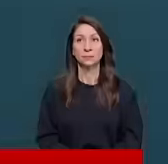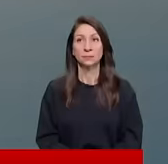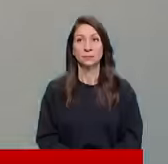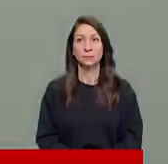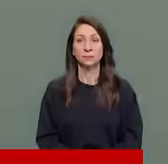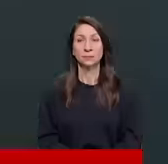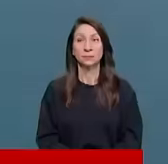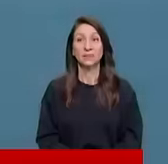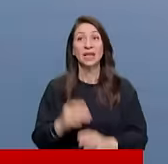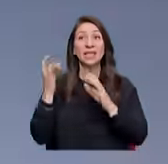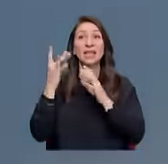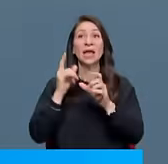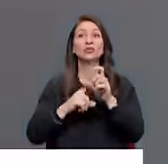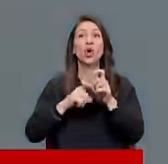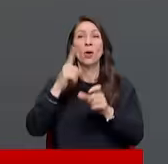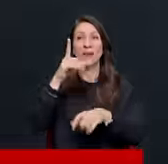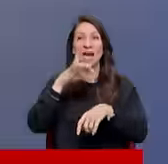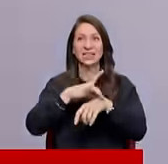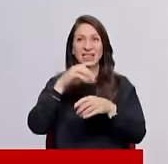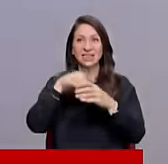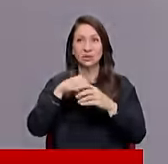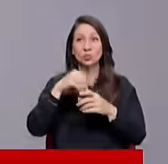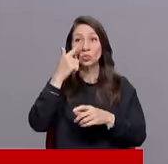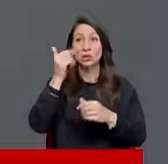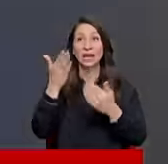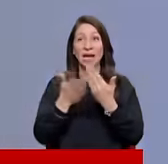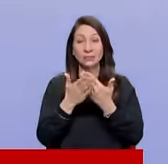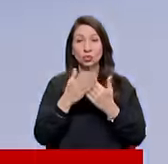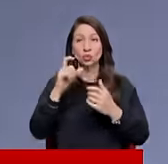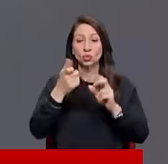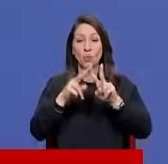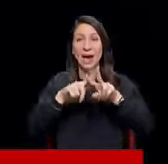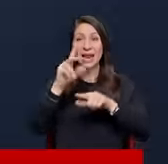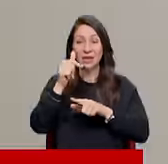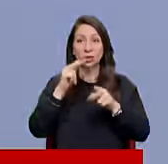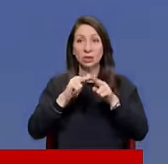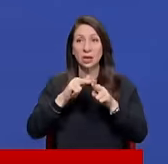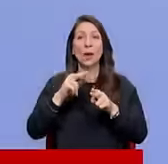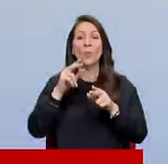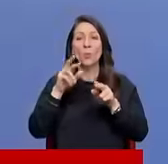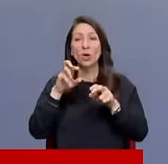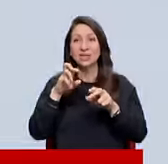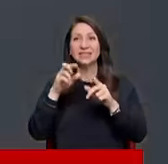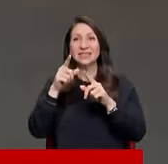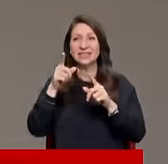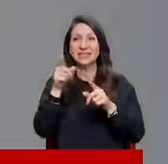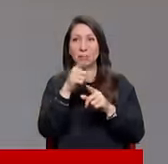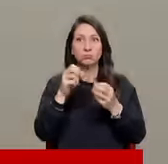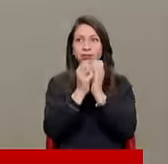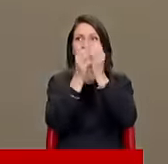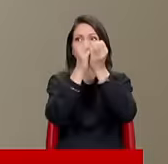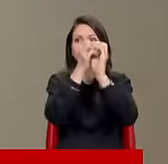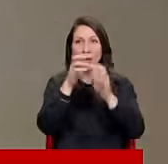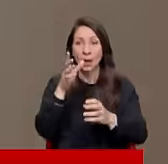Cumali abi. Tekirdağ Çorlu'da ise bir hastanenin müdür yardımcısı Cumali Kocaş'la protez teknikeri İbrahim Kazankaya birbirine